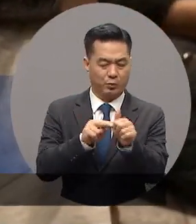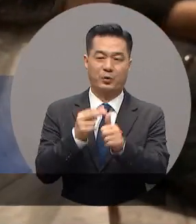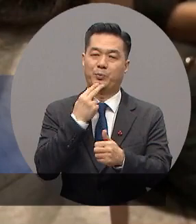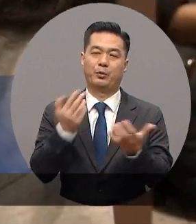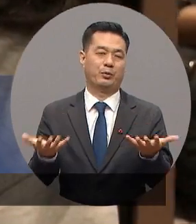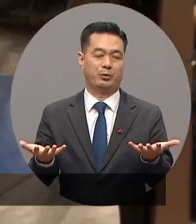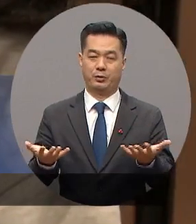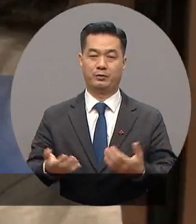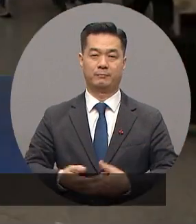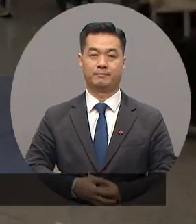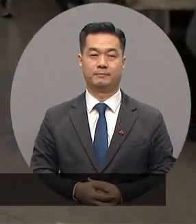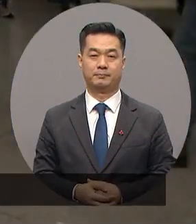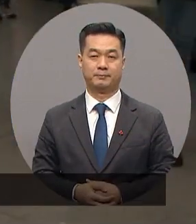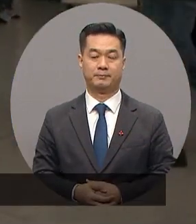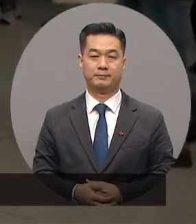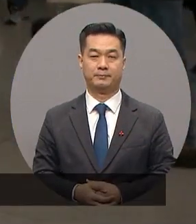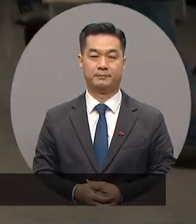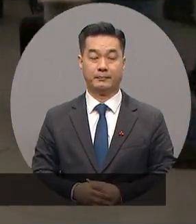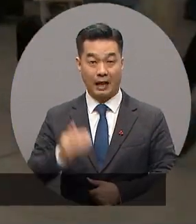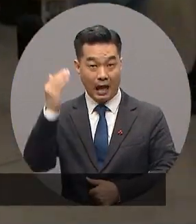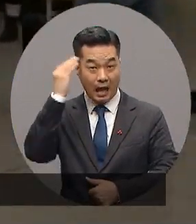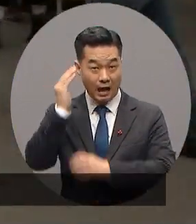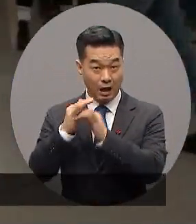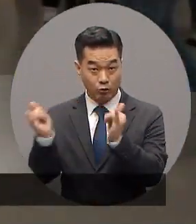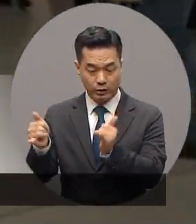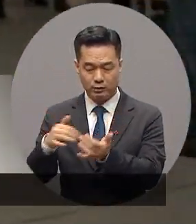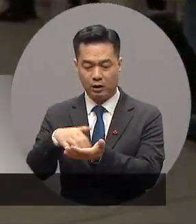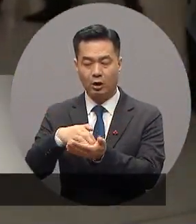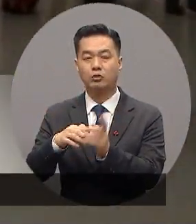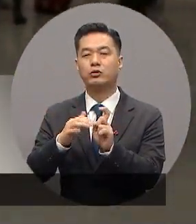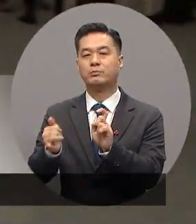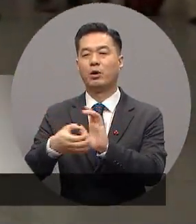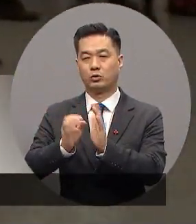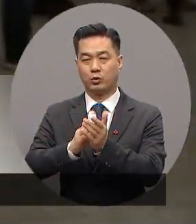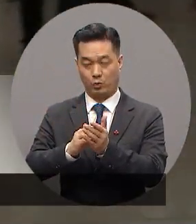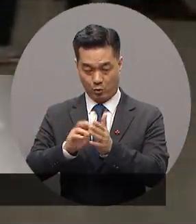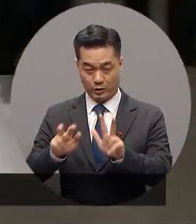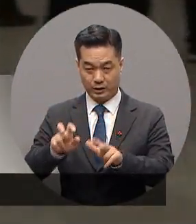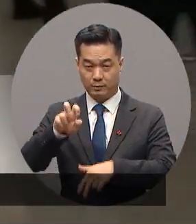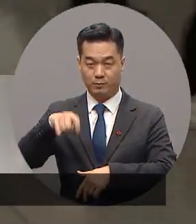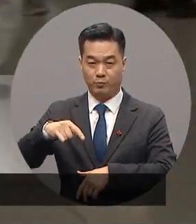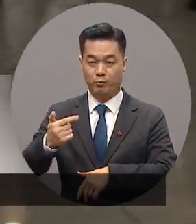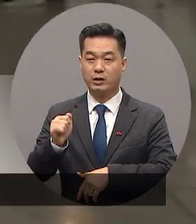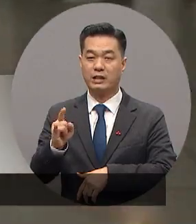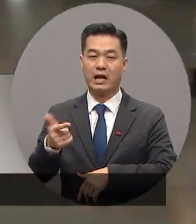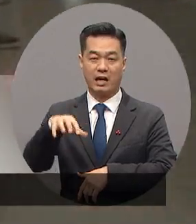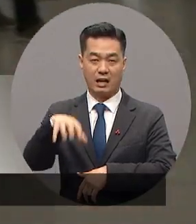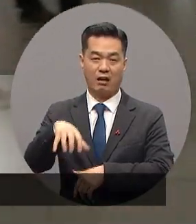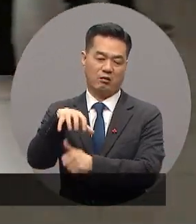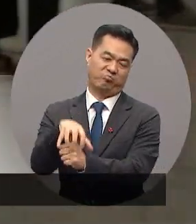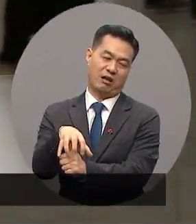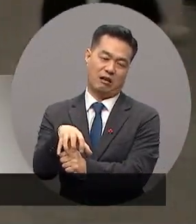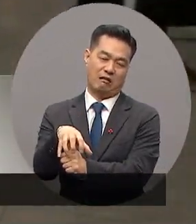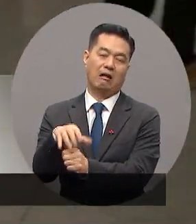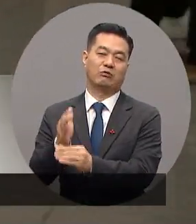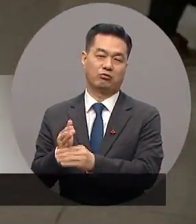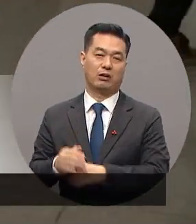any information. 한국인 승객도 수십 명가량이 현재 민헨 공항에 발이 묶인 것으로 파악되고